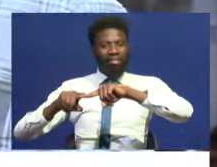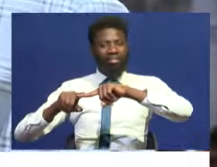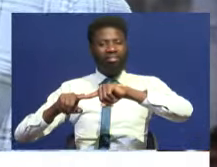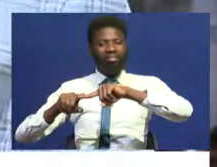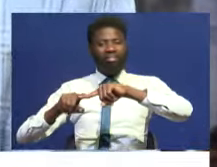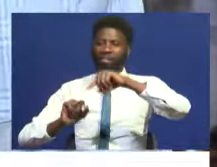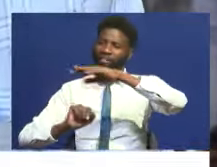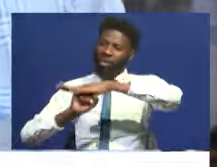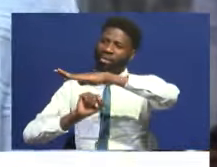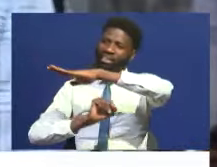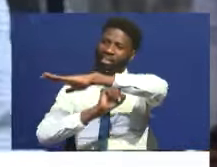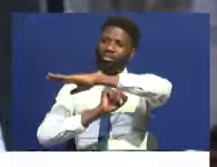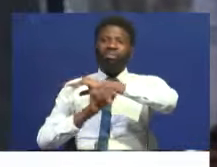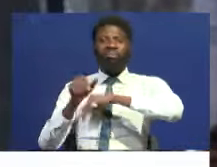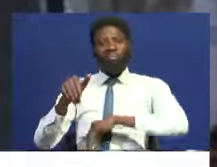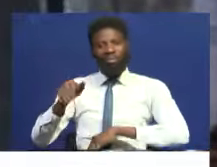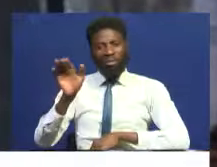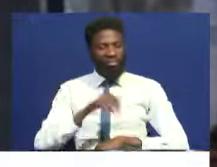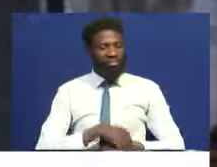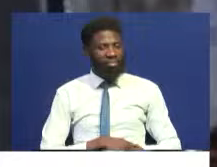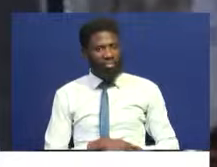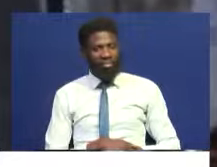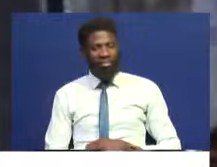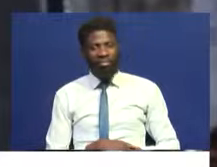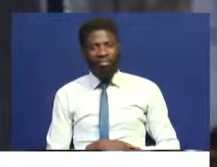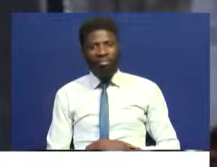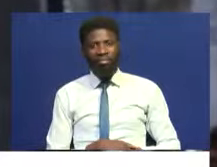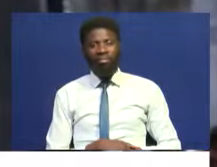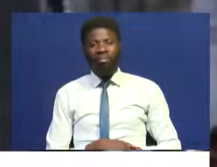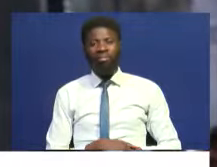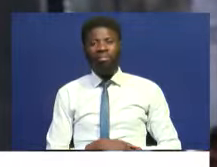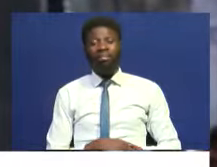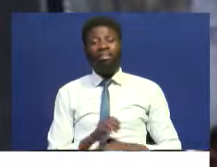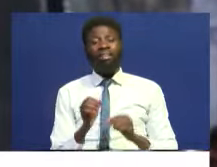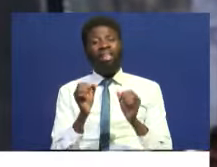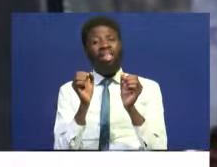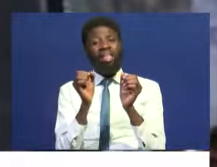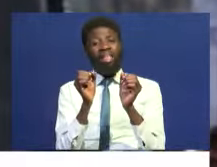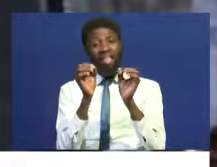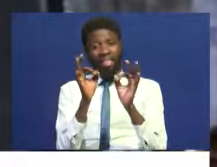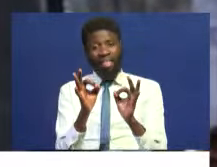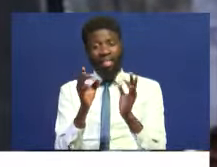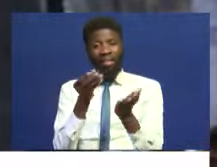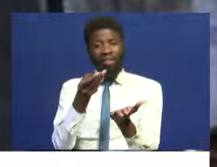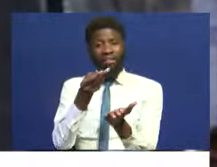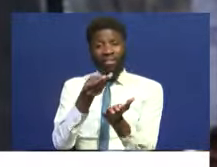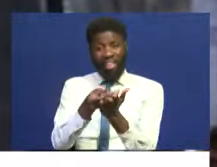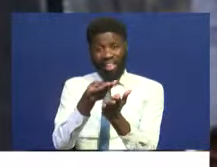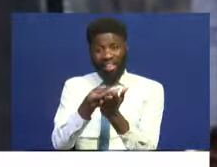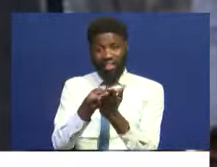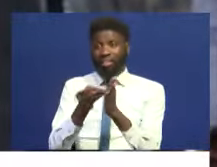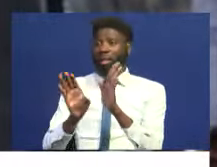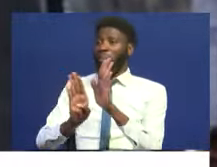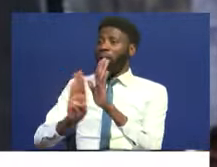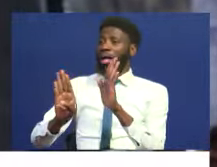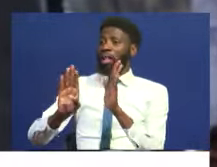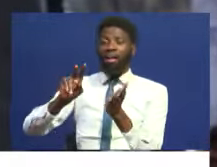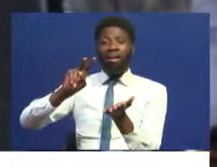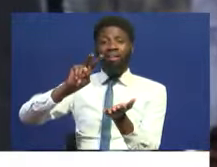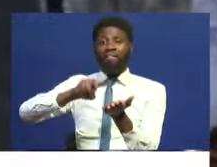Kwa kimataifa, finance bill ikishindwa ama ikiangusha,